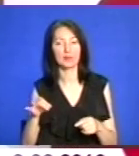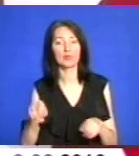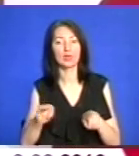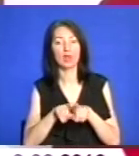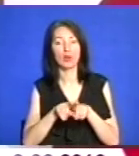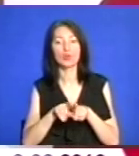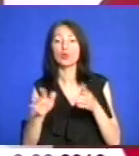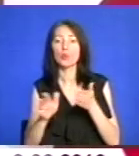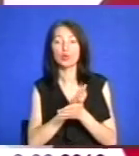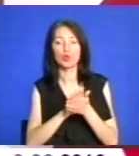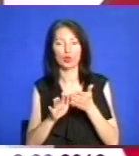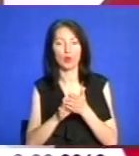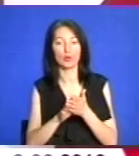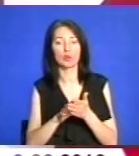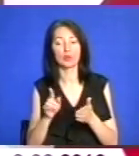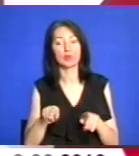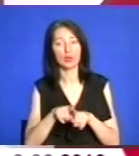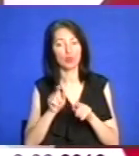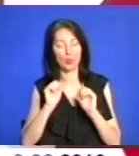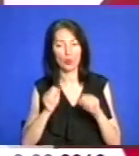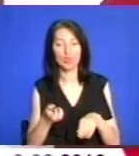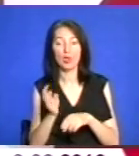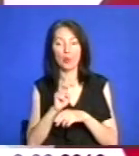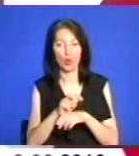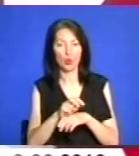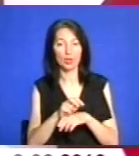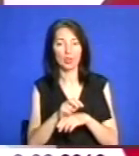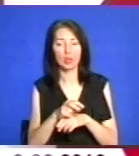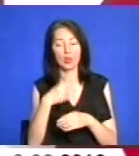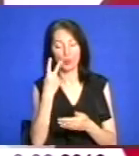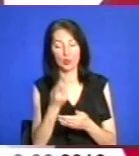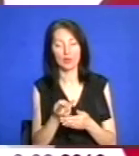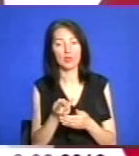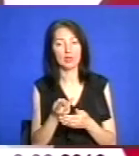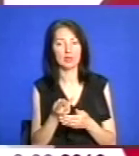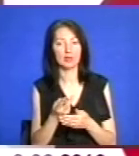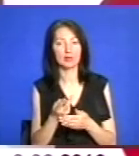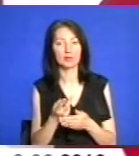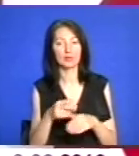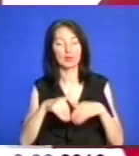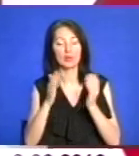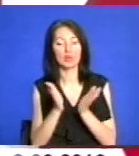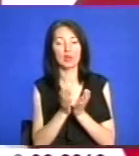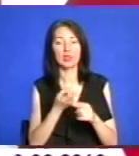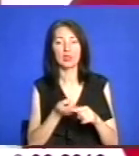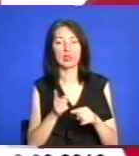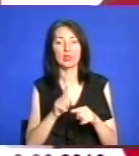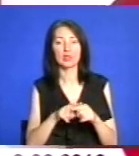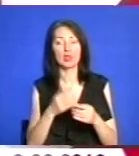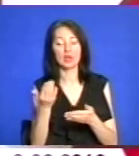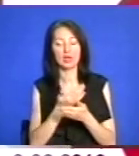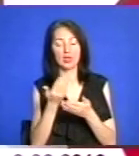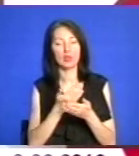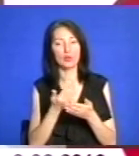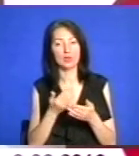Теж безкоштовно, так що можуть приходити і подивитися. Взагалі цей